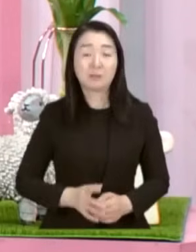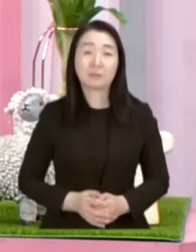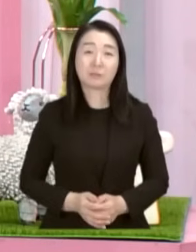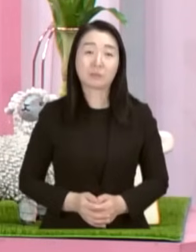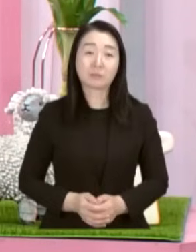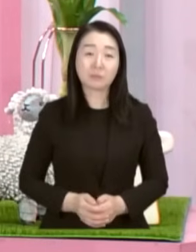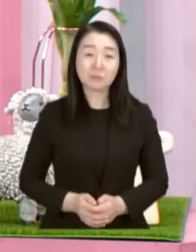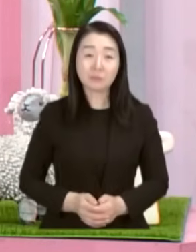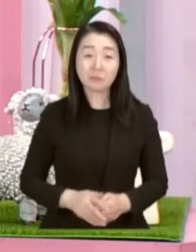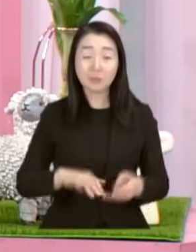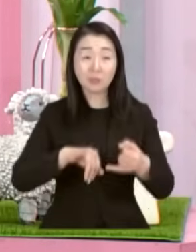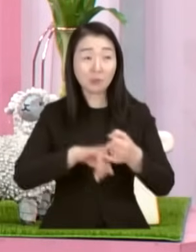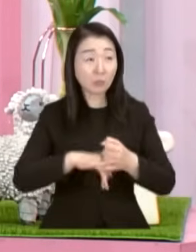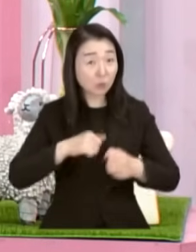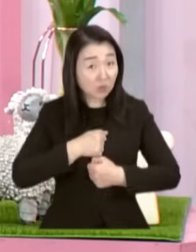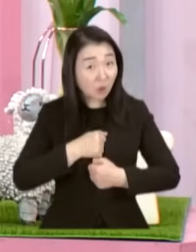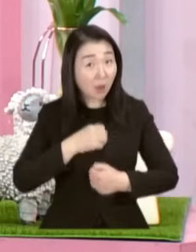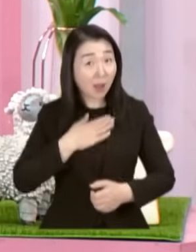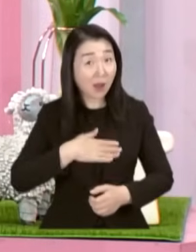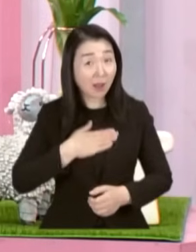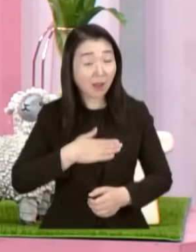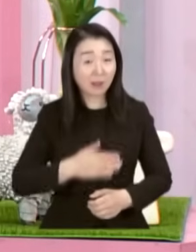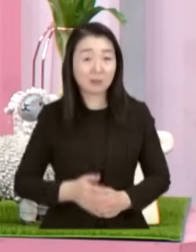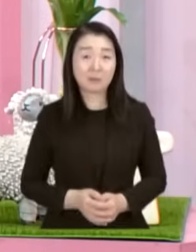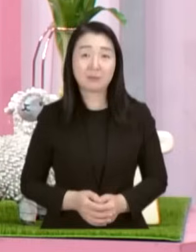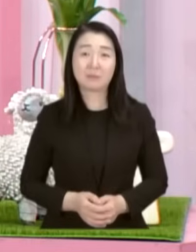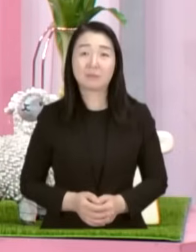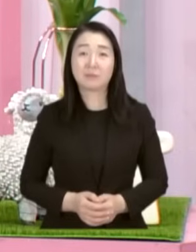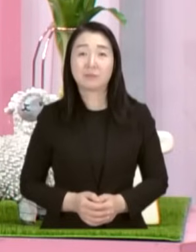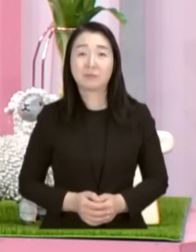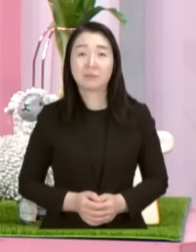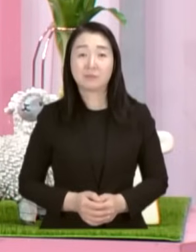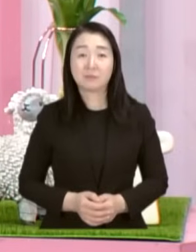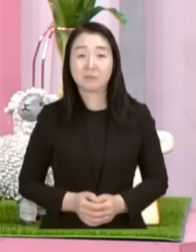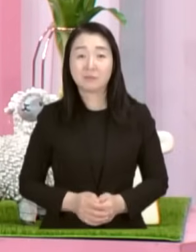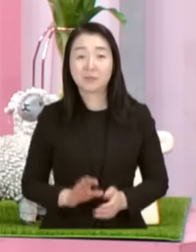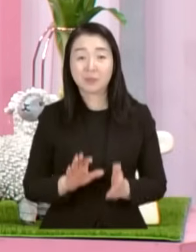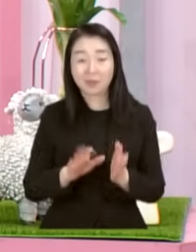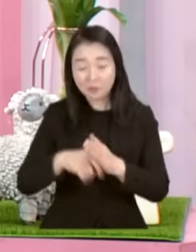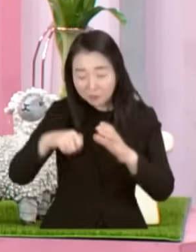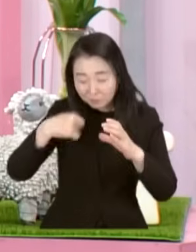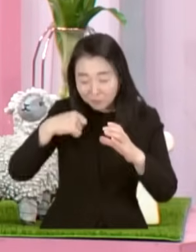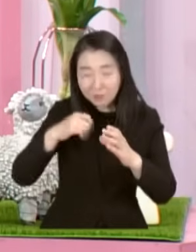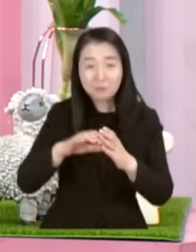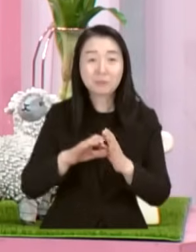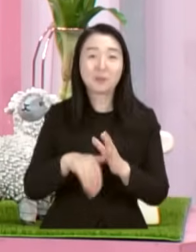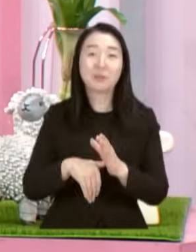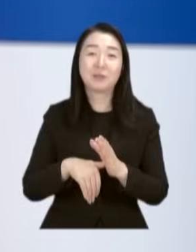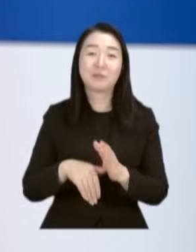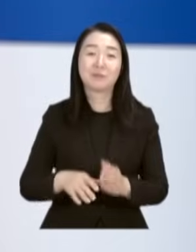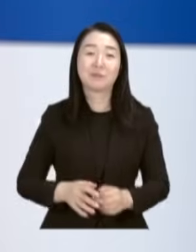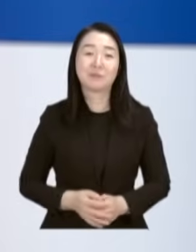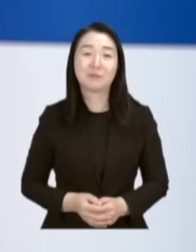그러면서 너 약속 꼭 지켜라. 제가 그때 밥을 먹으면서